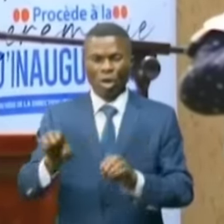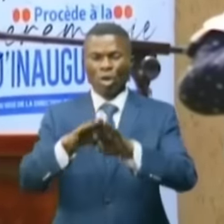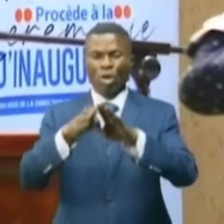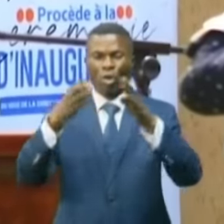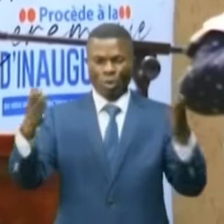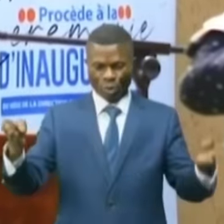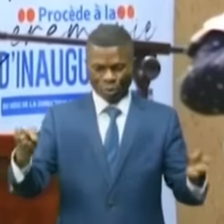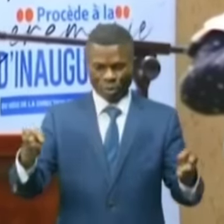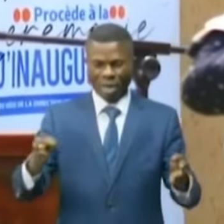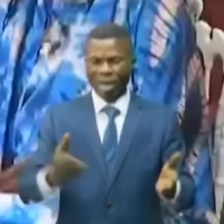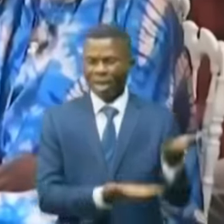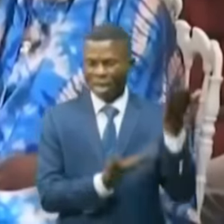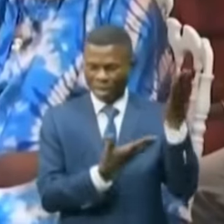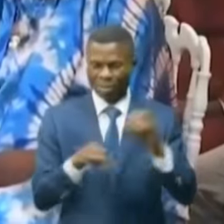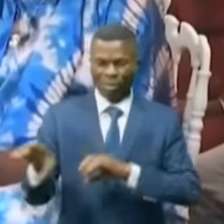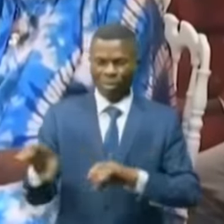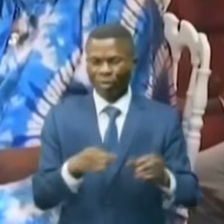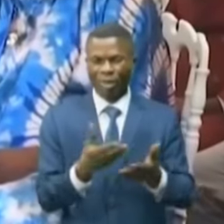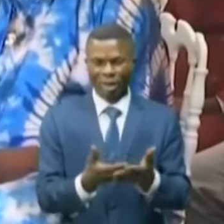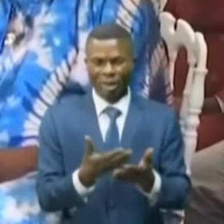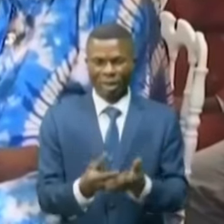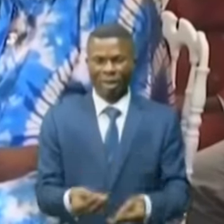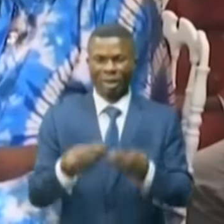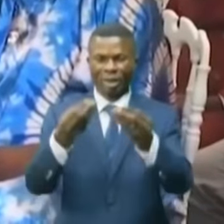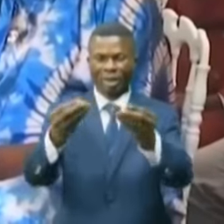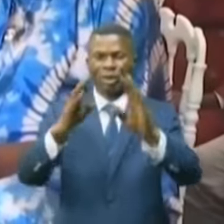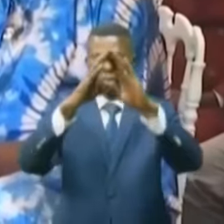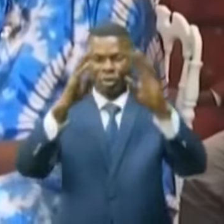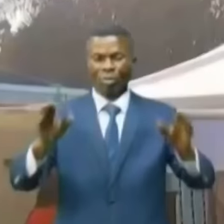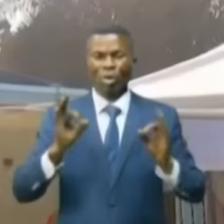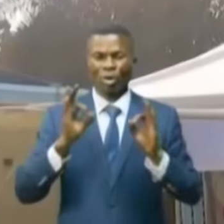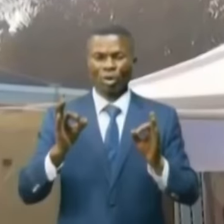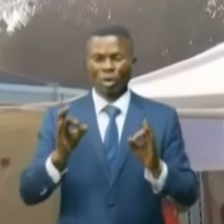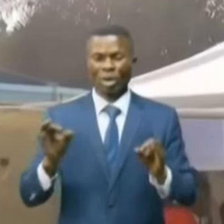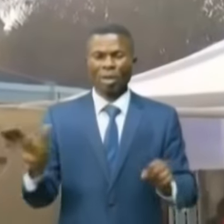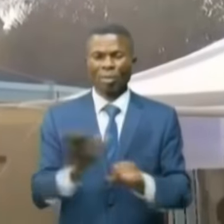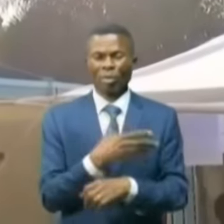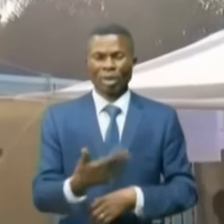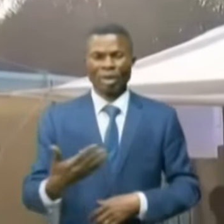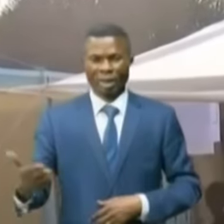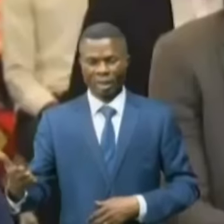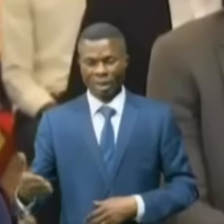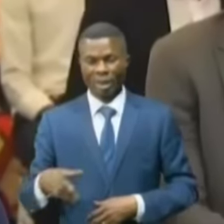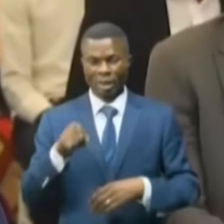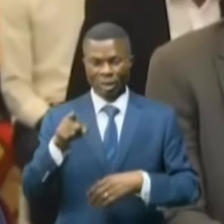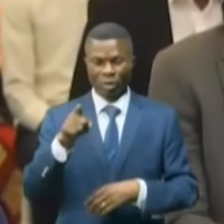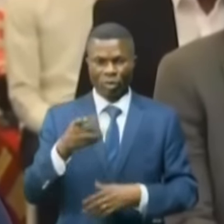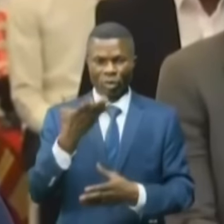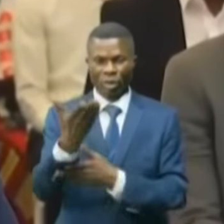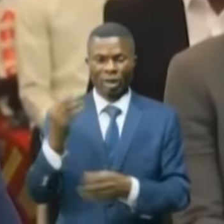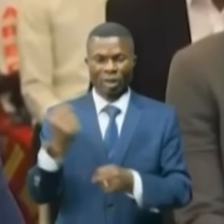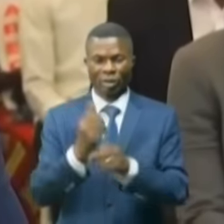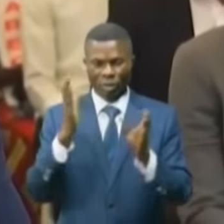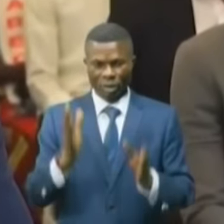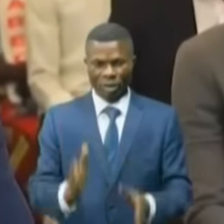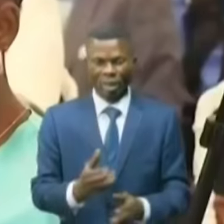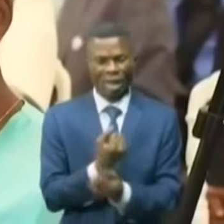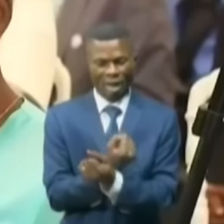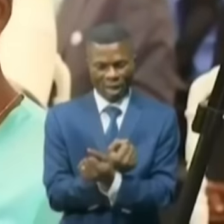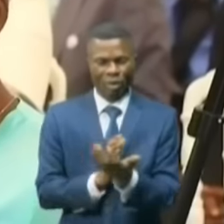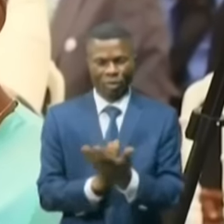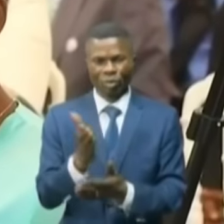et significative cérémonie des remises des bâtiments modernes équipés. Ces derniers appelaient les personnels à plus